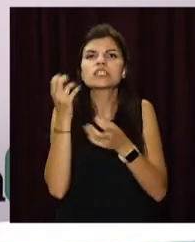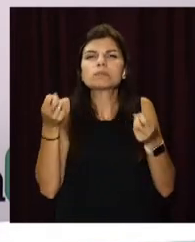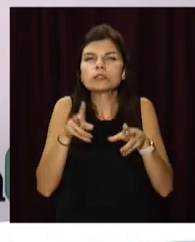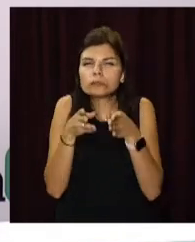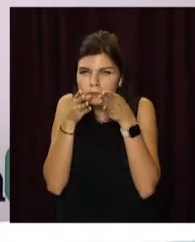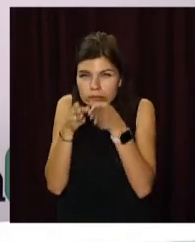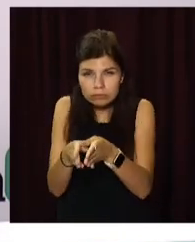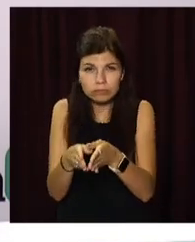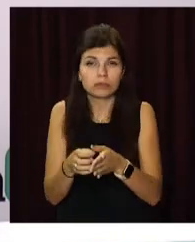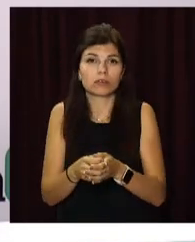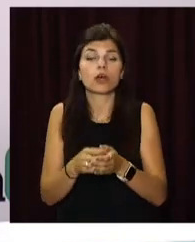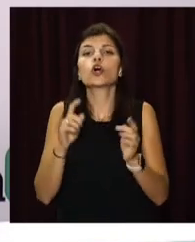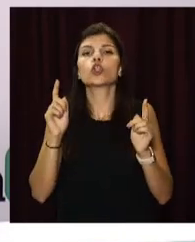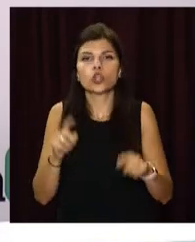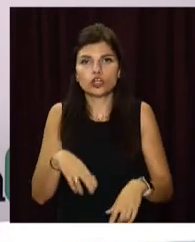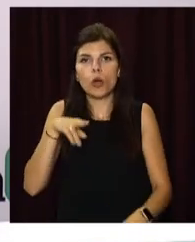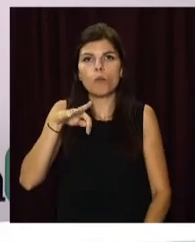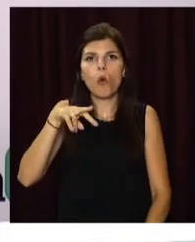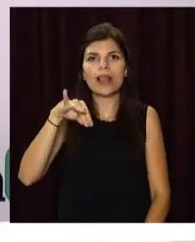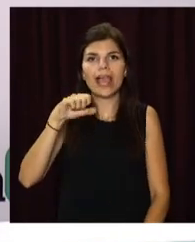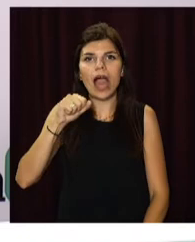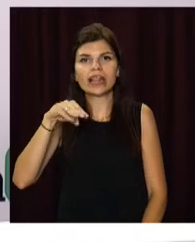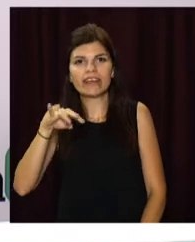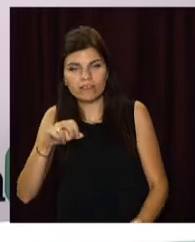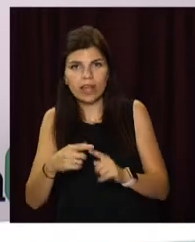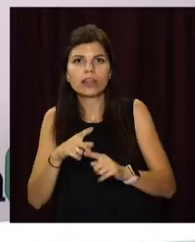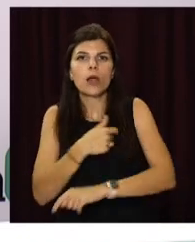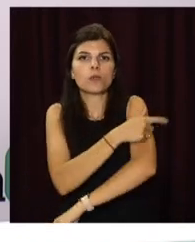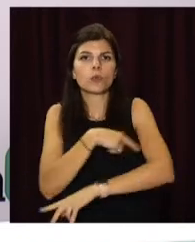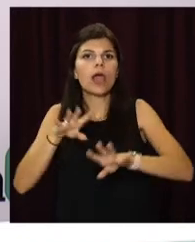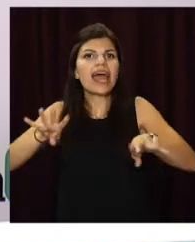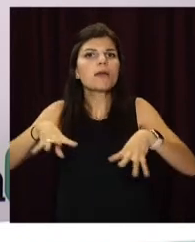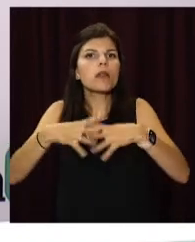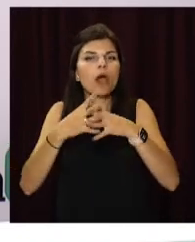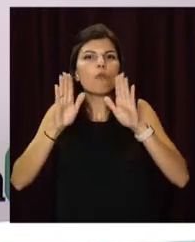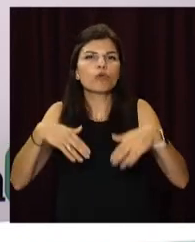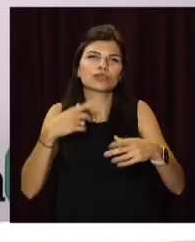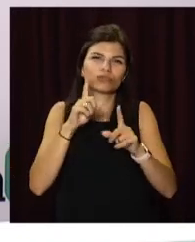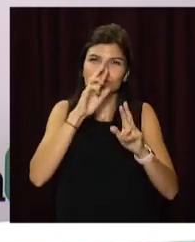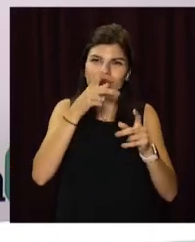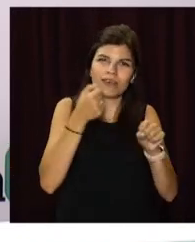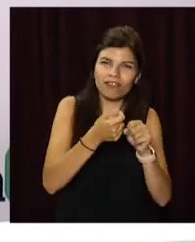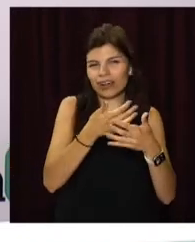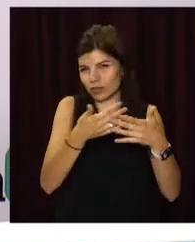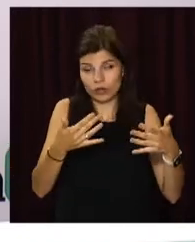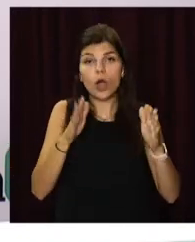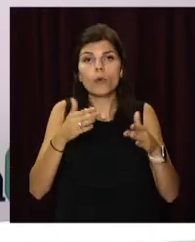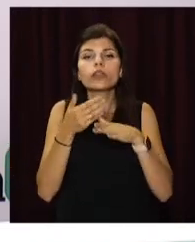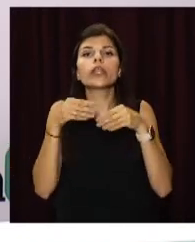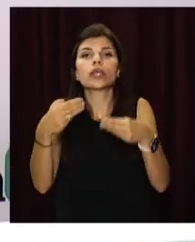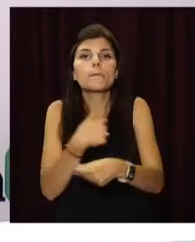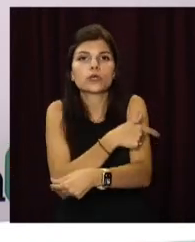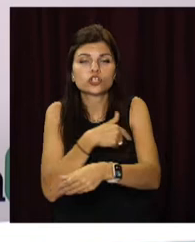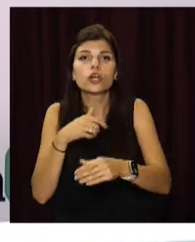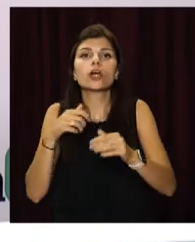високоспеціалізована третинна, а також паліативна, це медична реабілітація, і надання медичної допомоги як